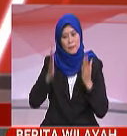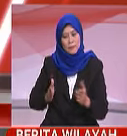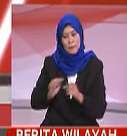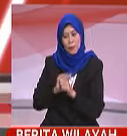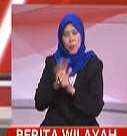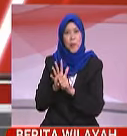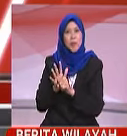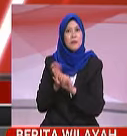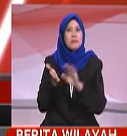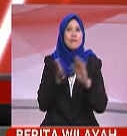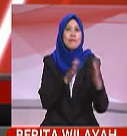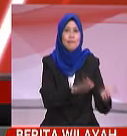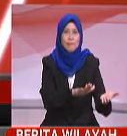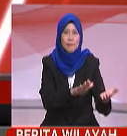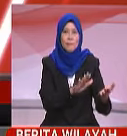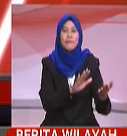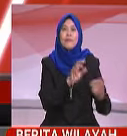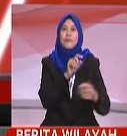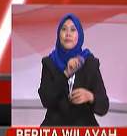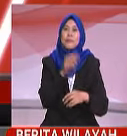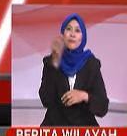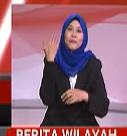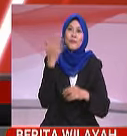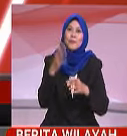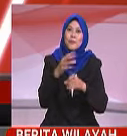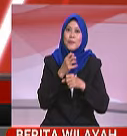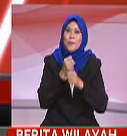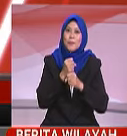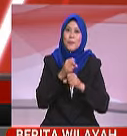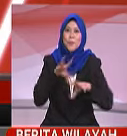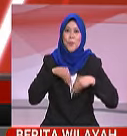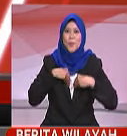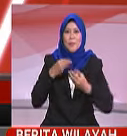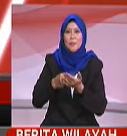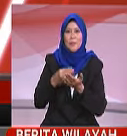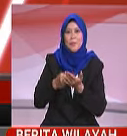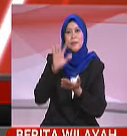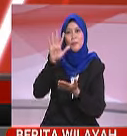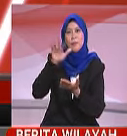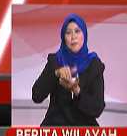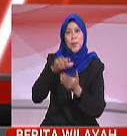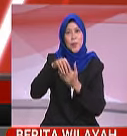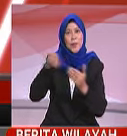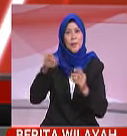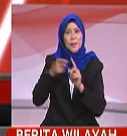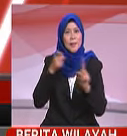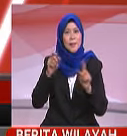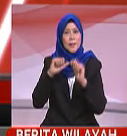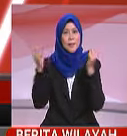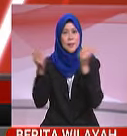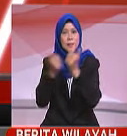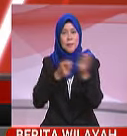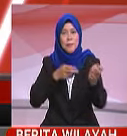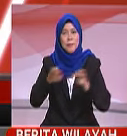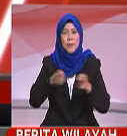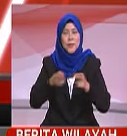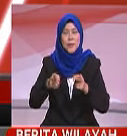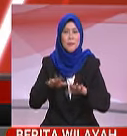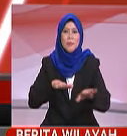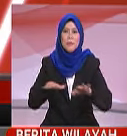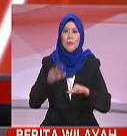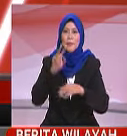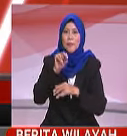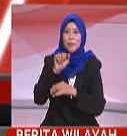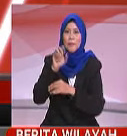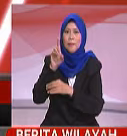19 yang telah meninggal dunia ketika menerima sumbangan wangi stand 5000 Ringgit daripada agency pengurusan bencana